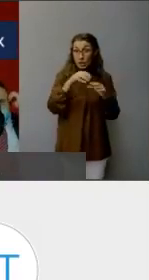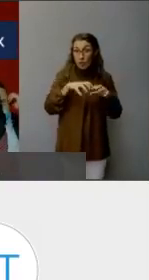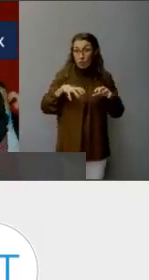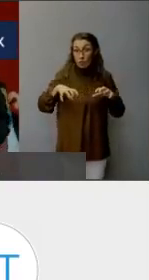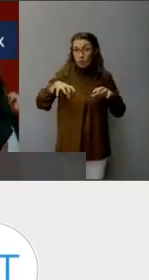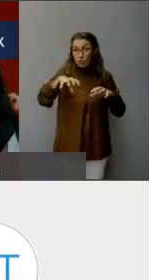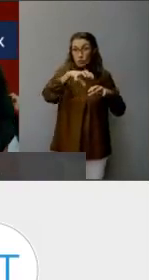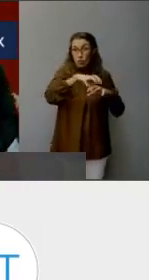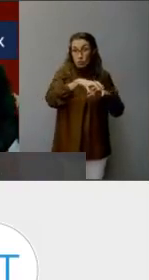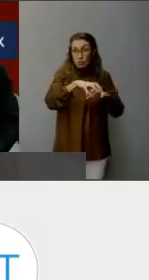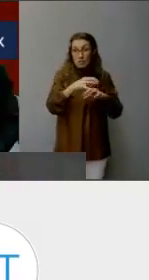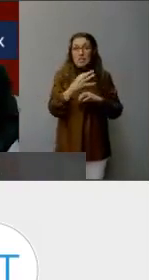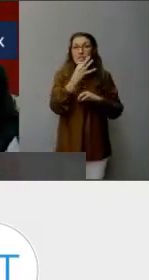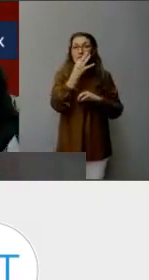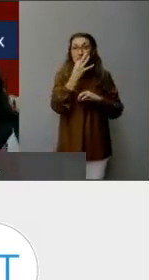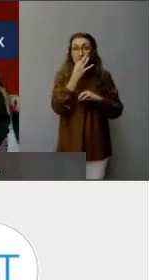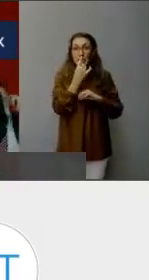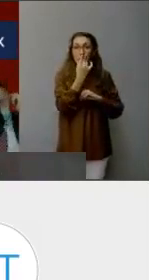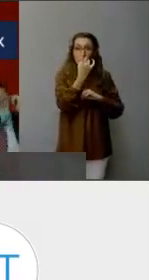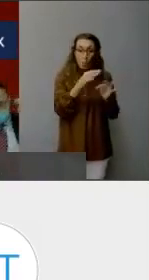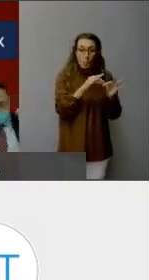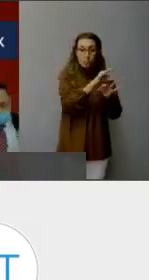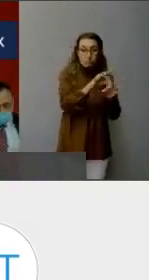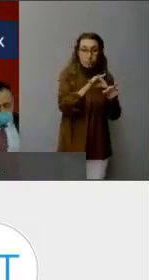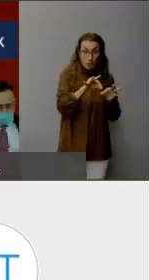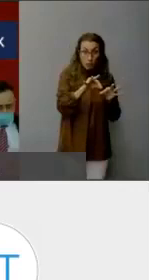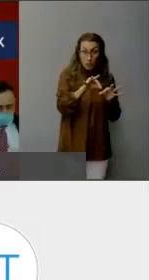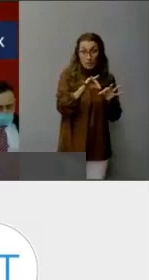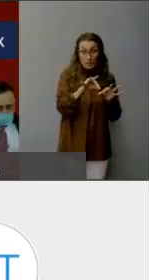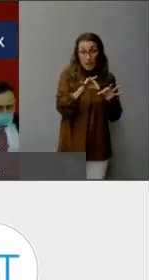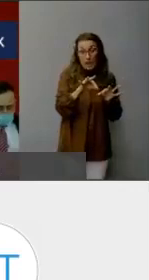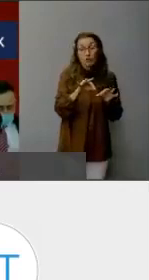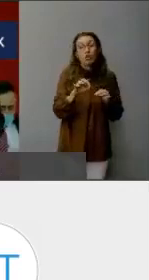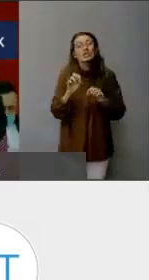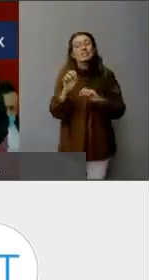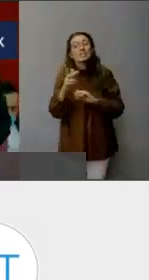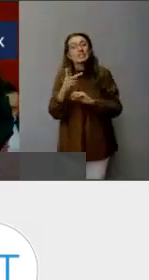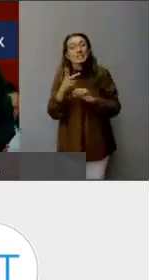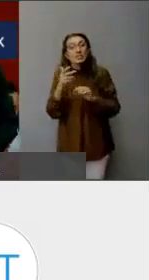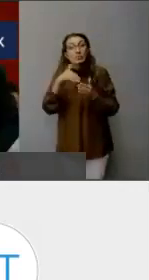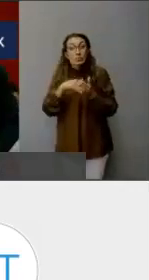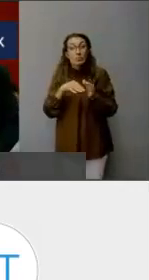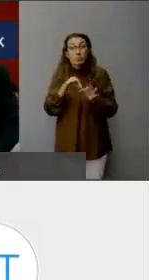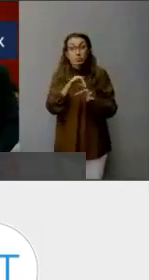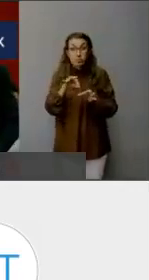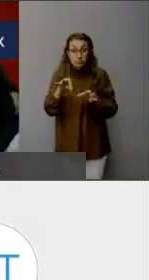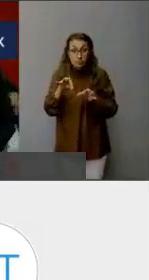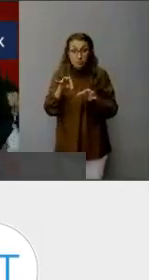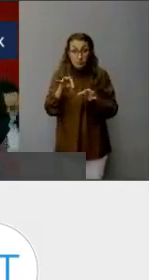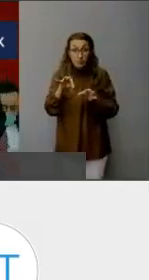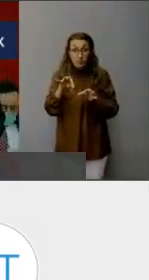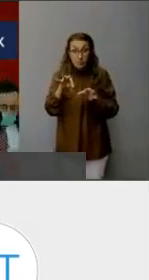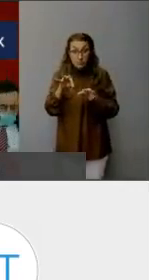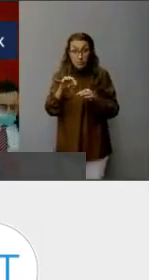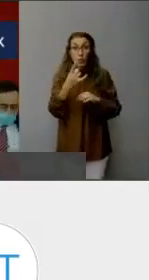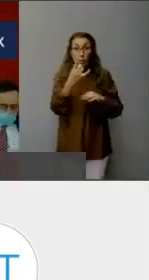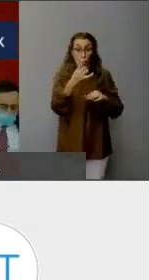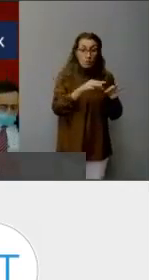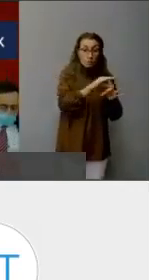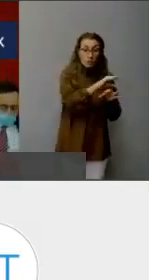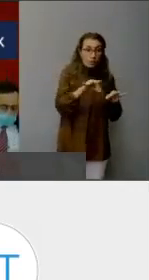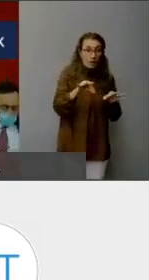ogni 52 metri quadrati soli vizi come sono due piani se li mettiamo piano solo sono un metro quadrato ogni 100 metri quadrati